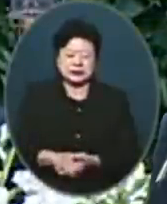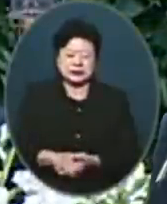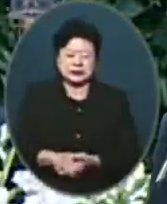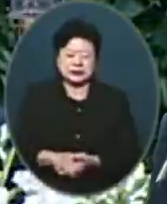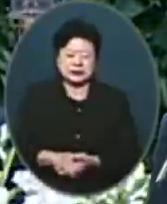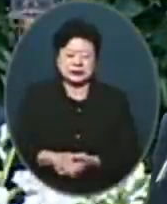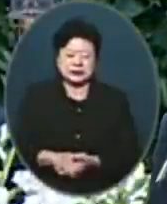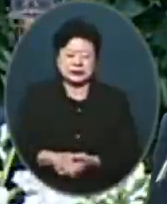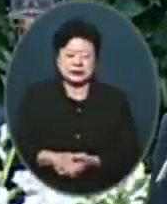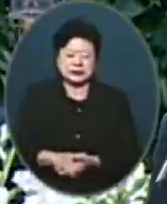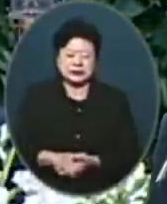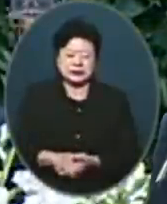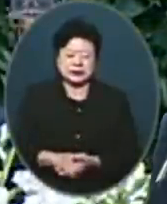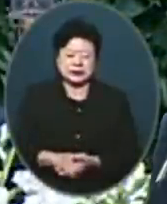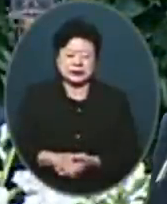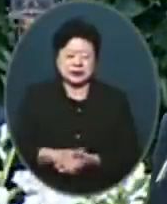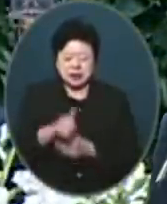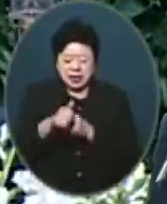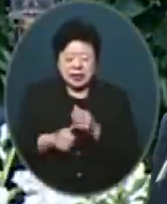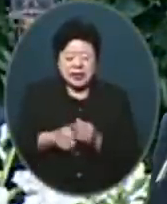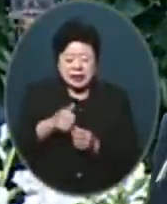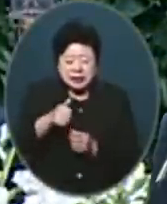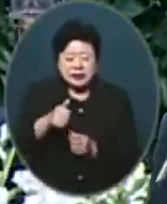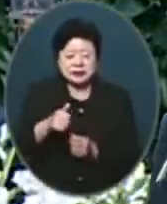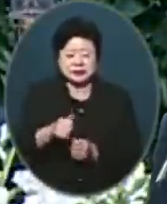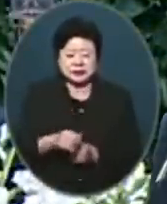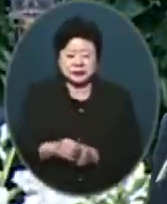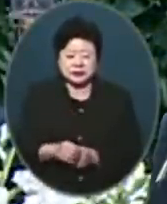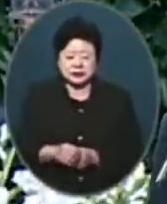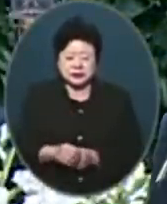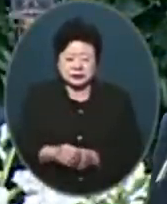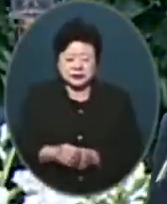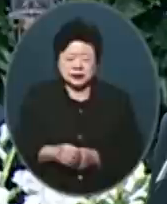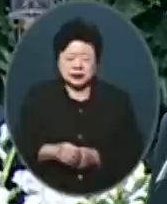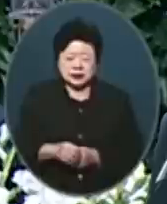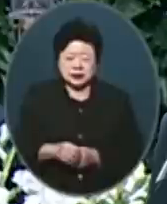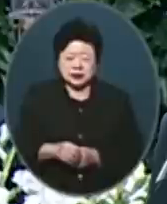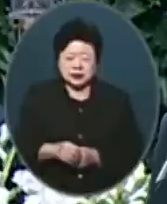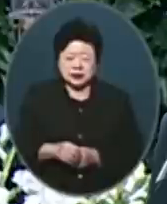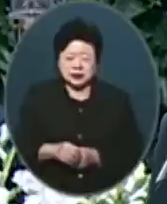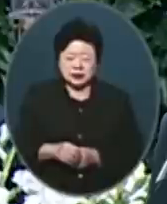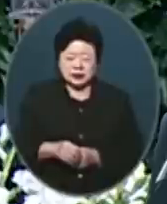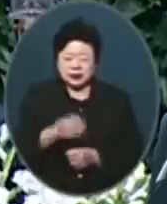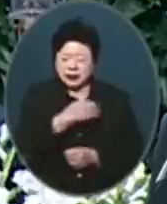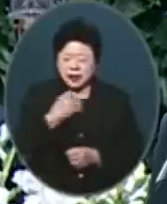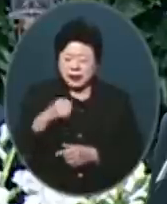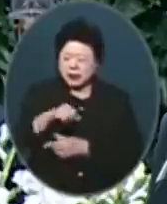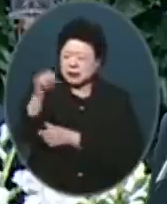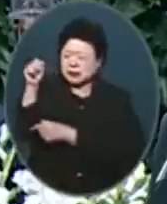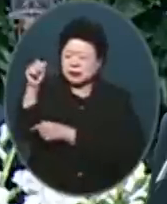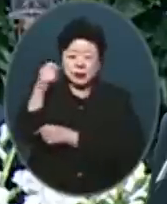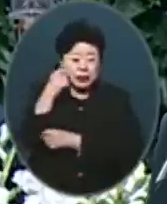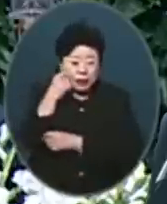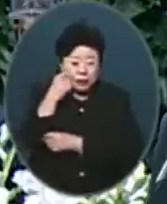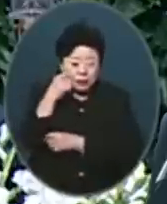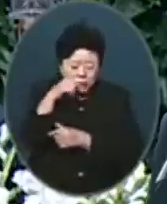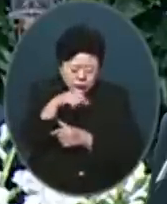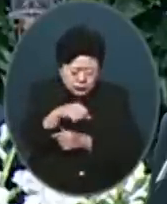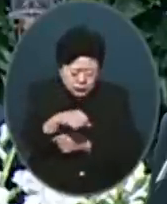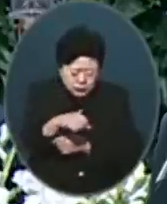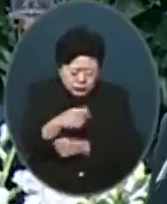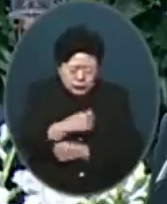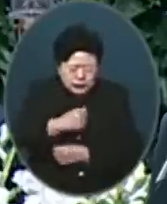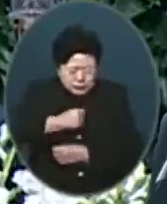멀리 하나님을 쳐다보면서 감히 눈도 들지 못하면서